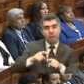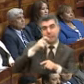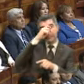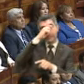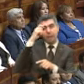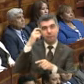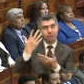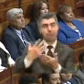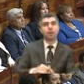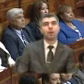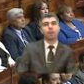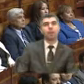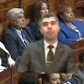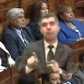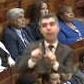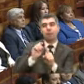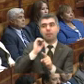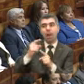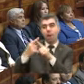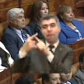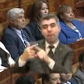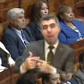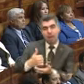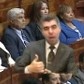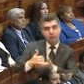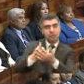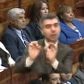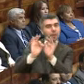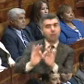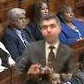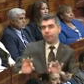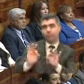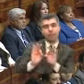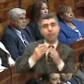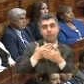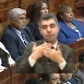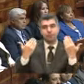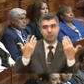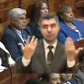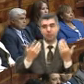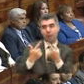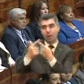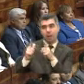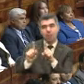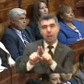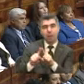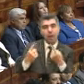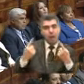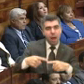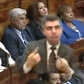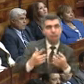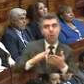الصيف، وبإمكانيتهما الذاتية البسيطة في غياب تام لملاعب القرب والعديد من المرافق المتعلقة